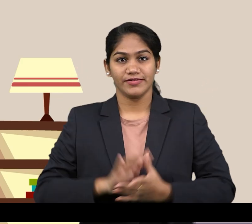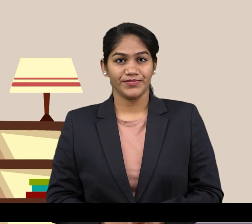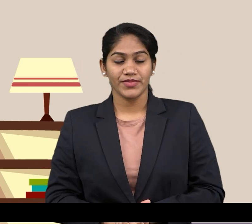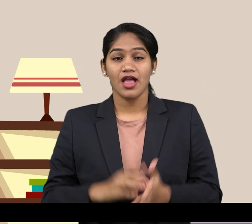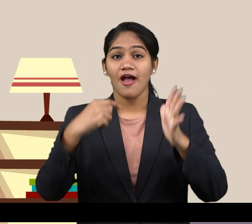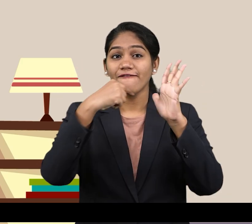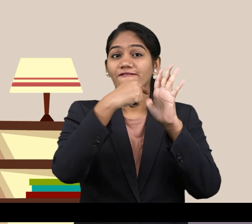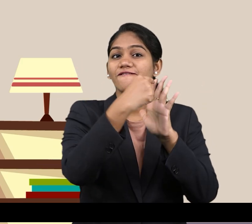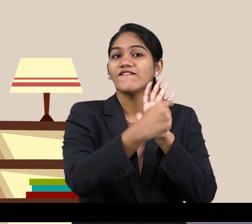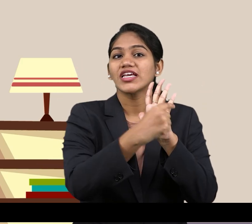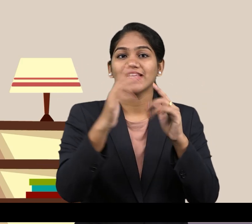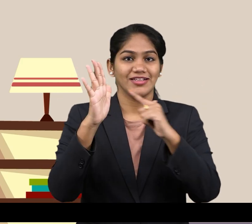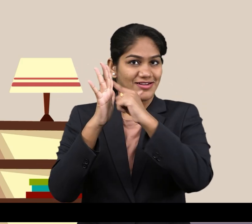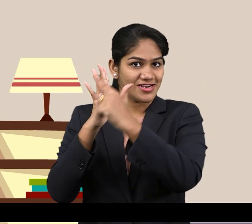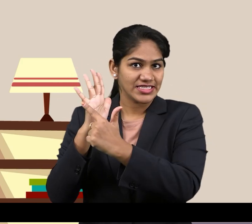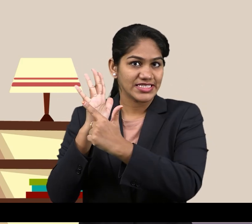उंगलियां,